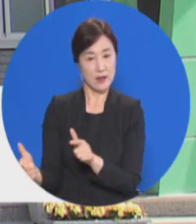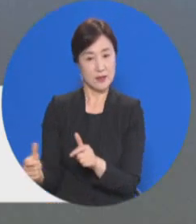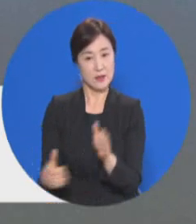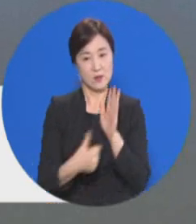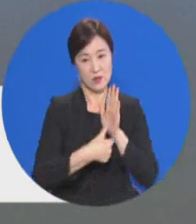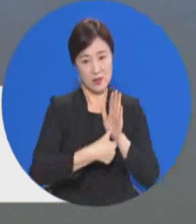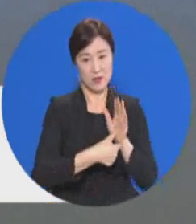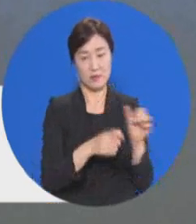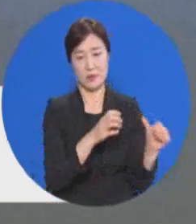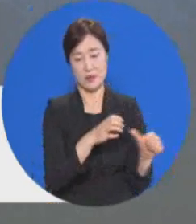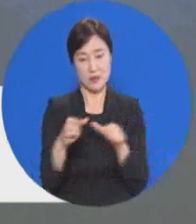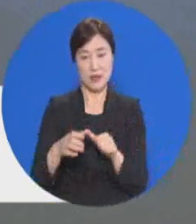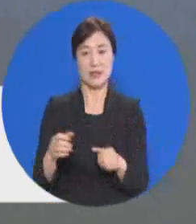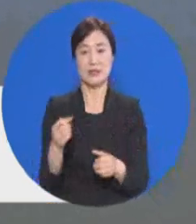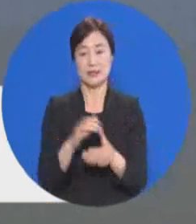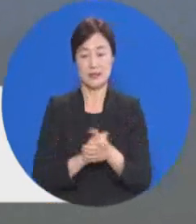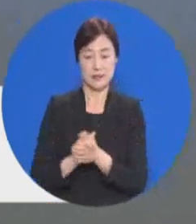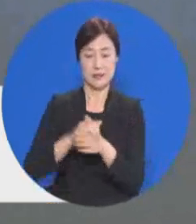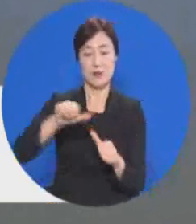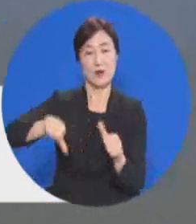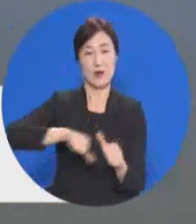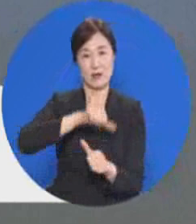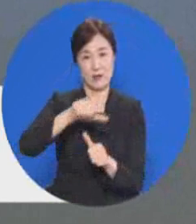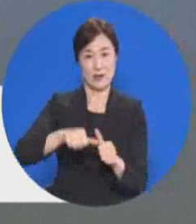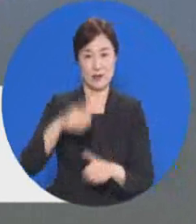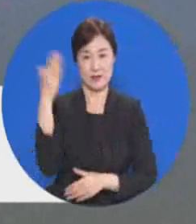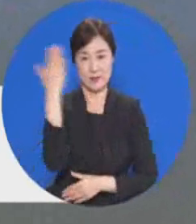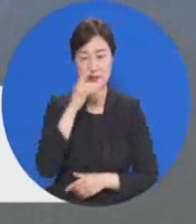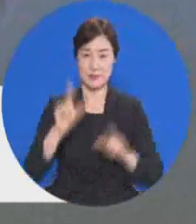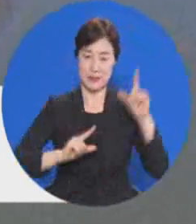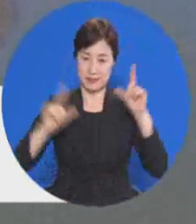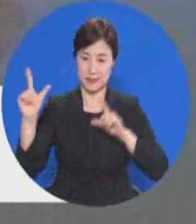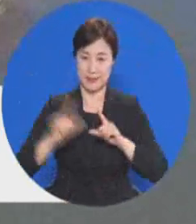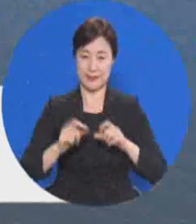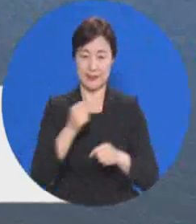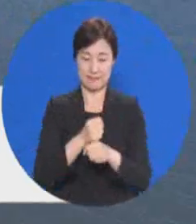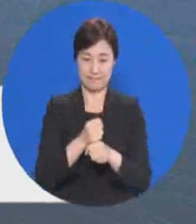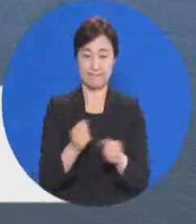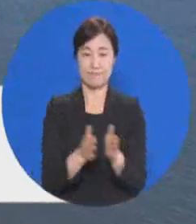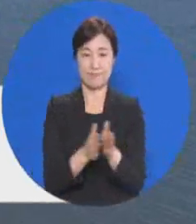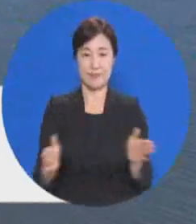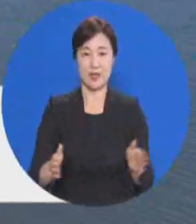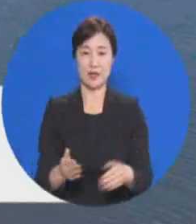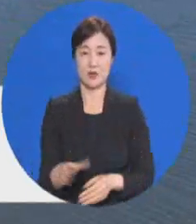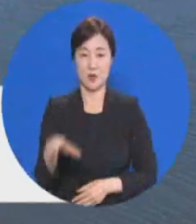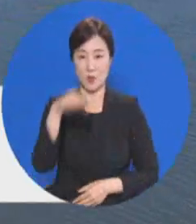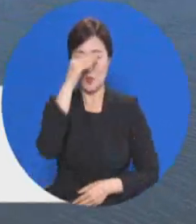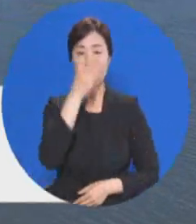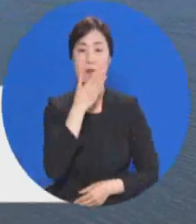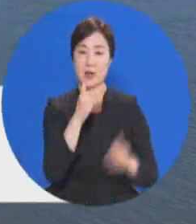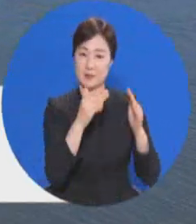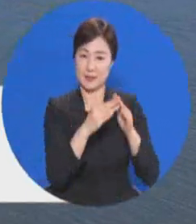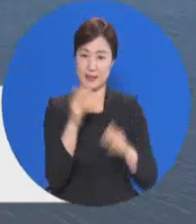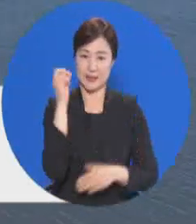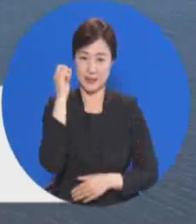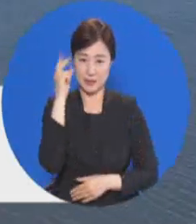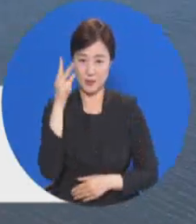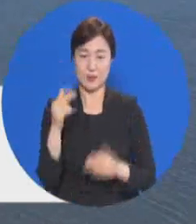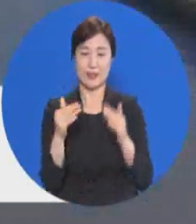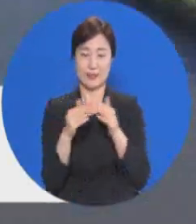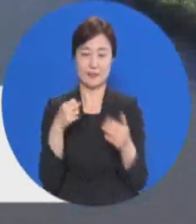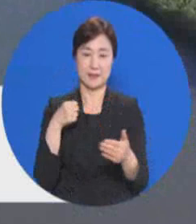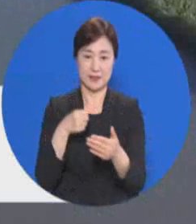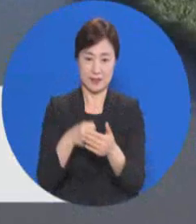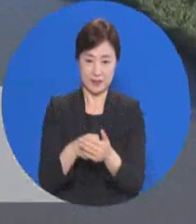사용함으로써 친환경 청정 이미지를 구축하기로 했습니다. 또 모범음식점 지정업소와 최우수 숙박업소 등의 순천